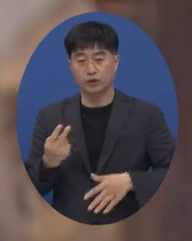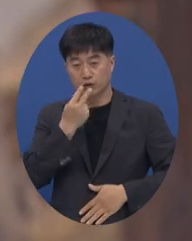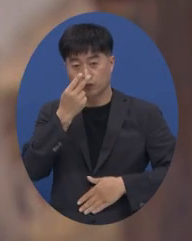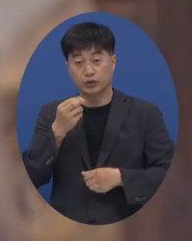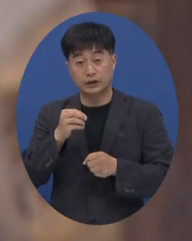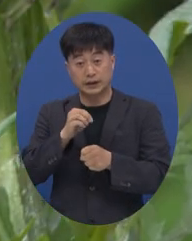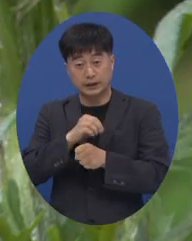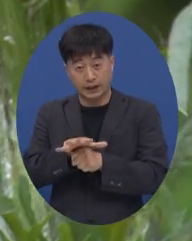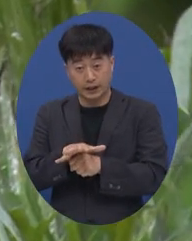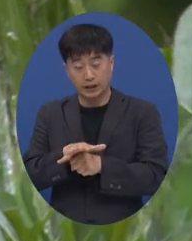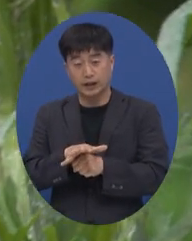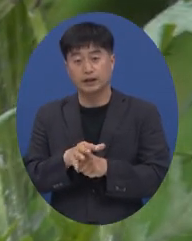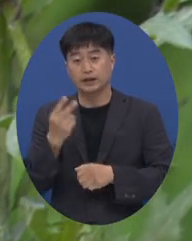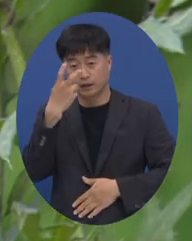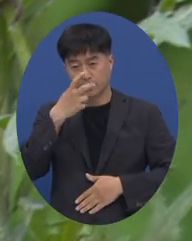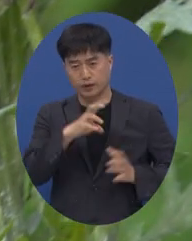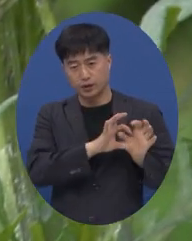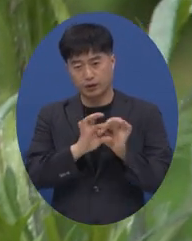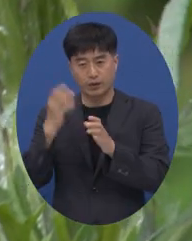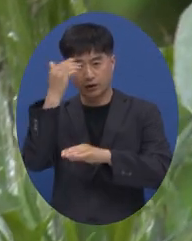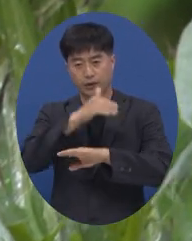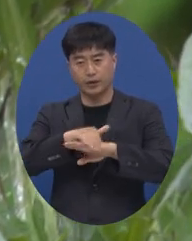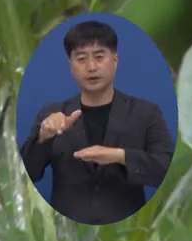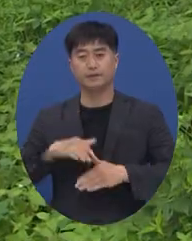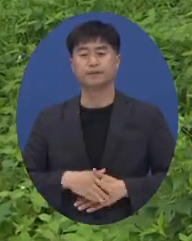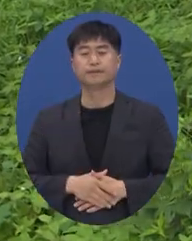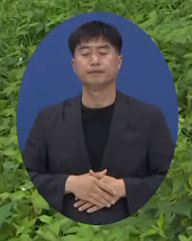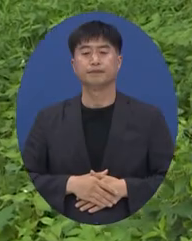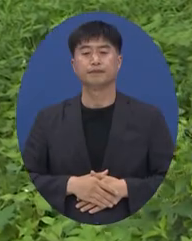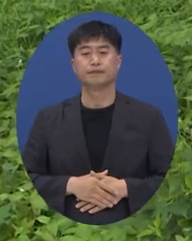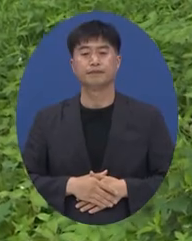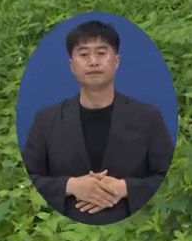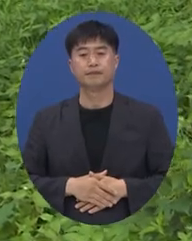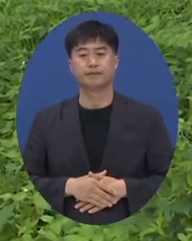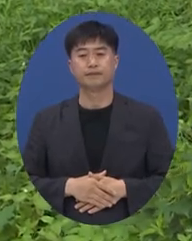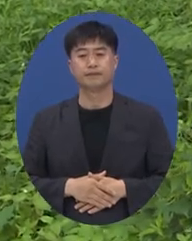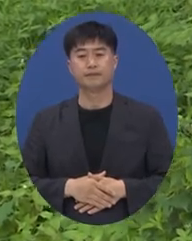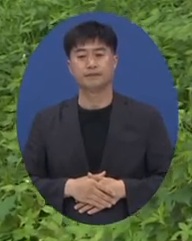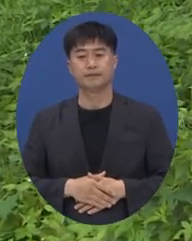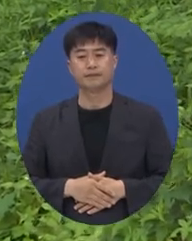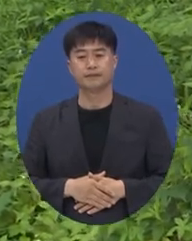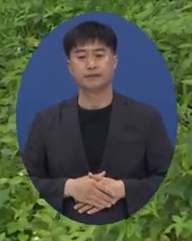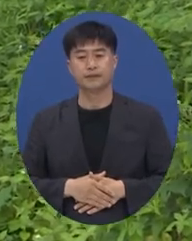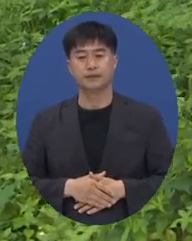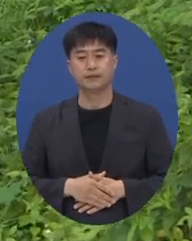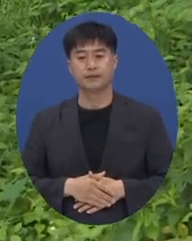생물 다양성 탐사를 이어나갈 계획입니다. 경기 주요TV 최창순입니다.